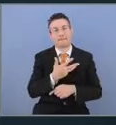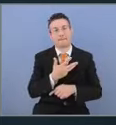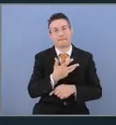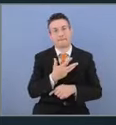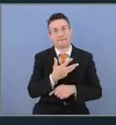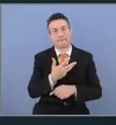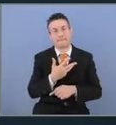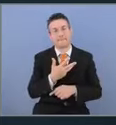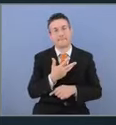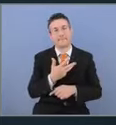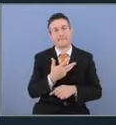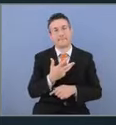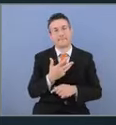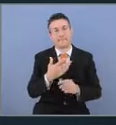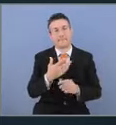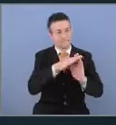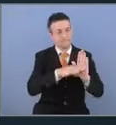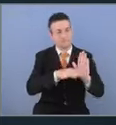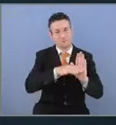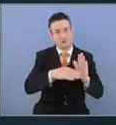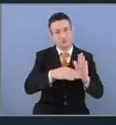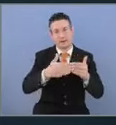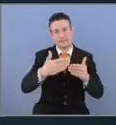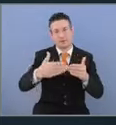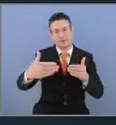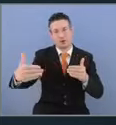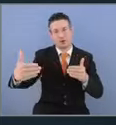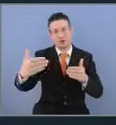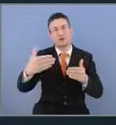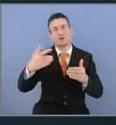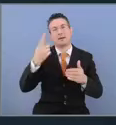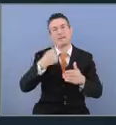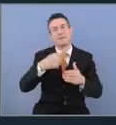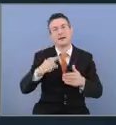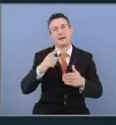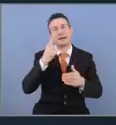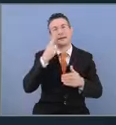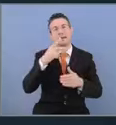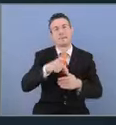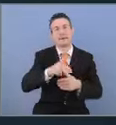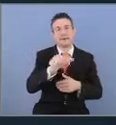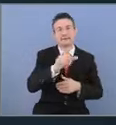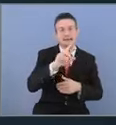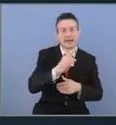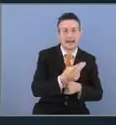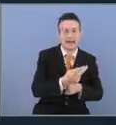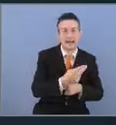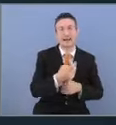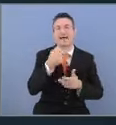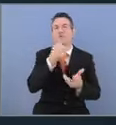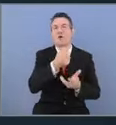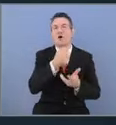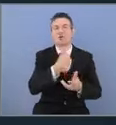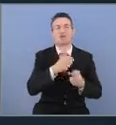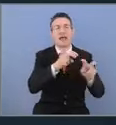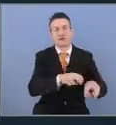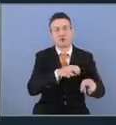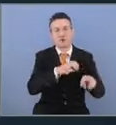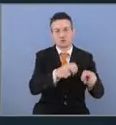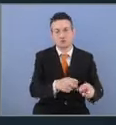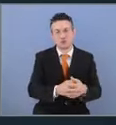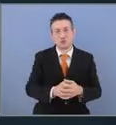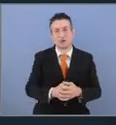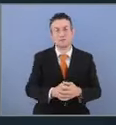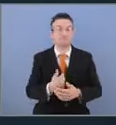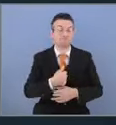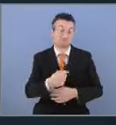di programmazione per quanto riguarda il PSR, i fondi dell'agricoltura. Io credo ci siano tutte le